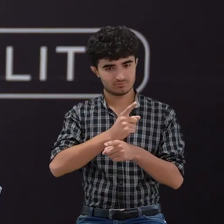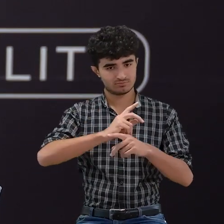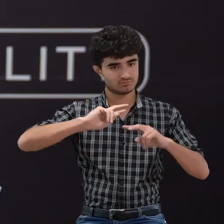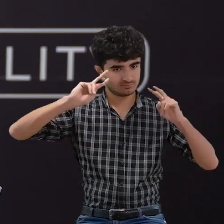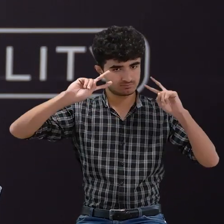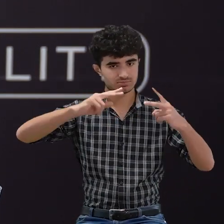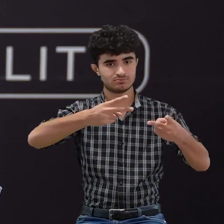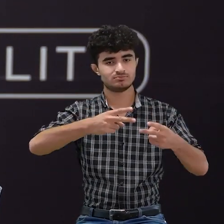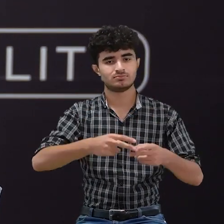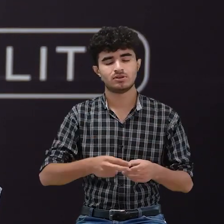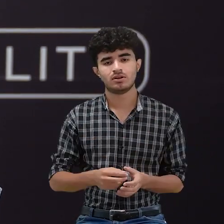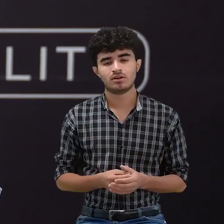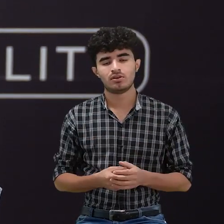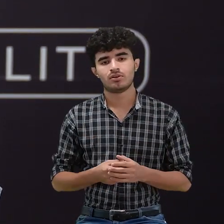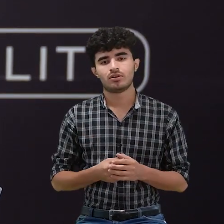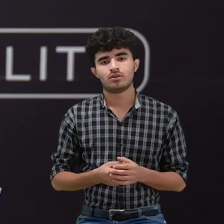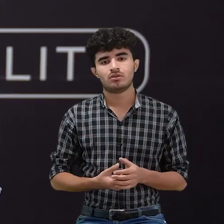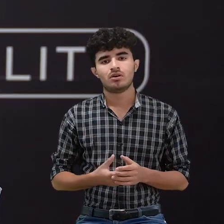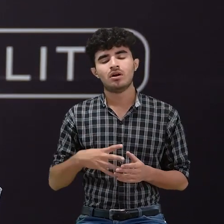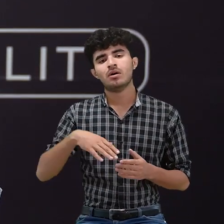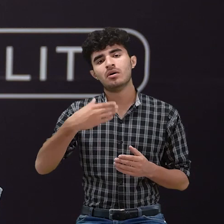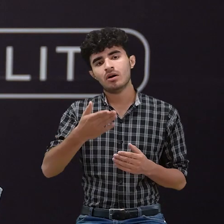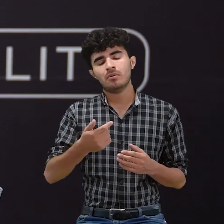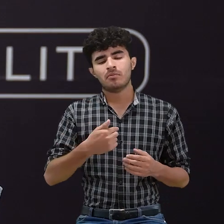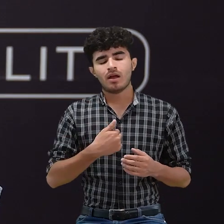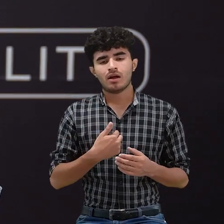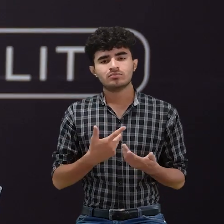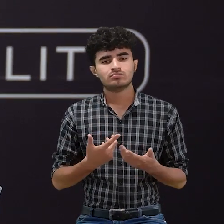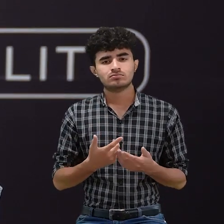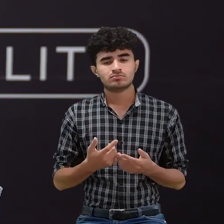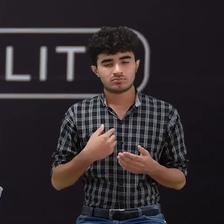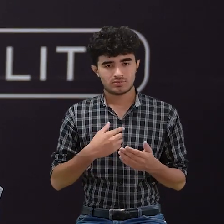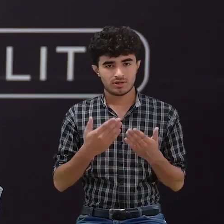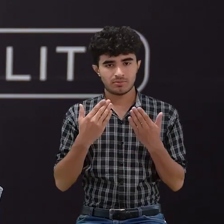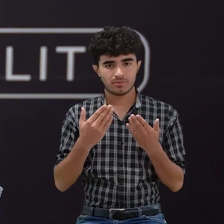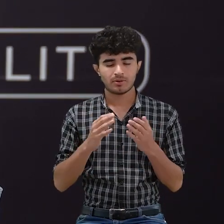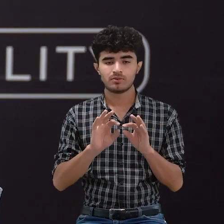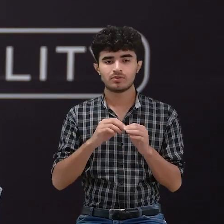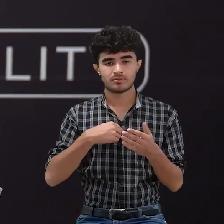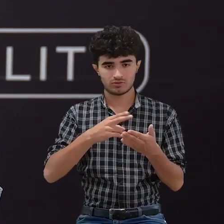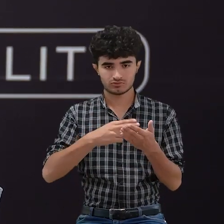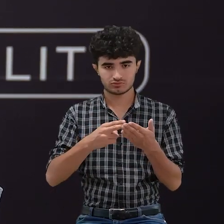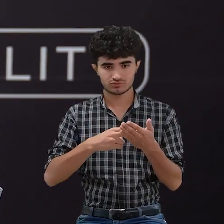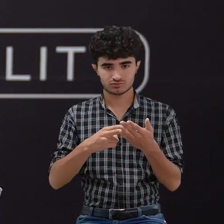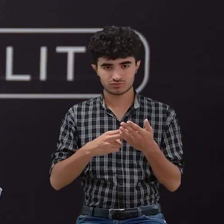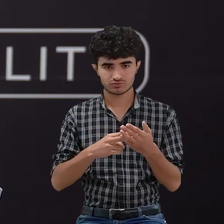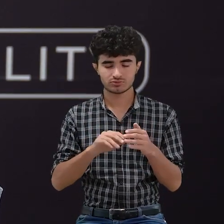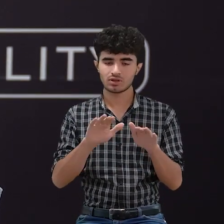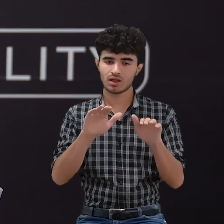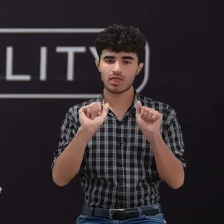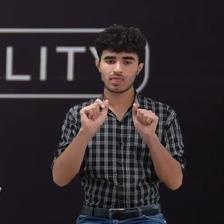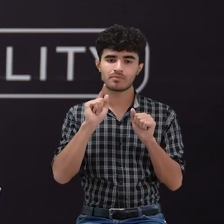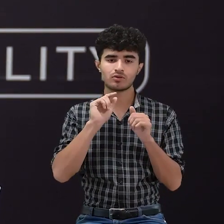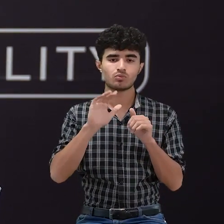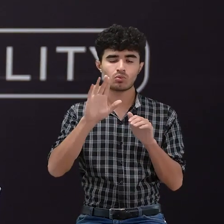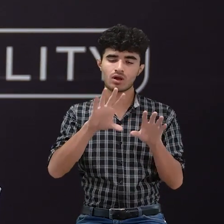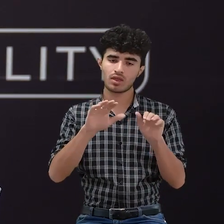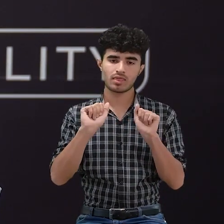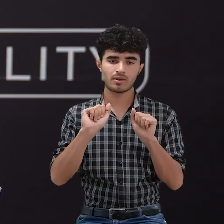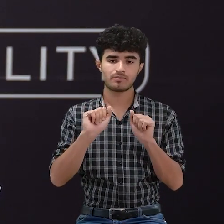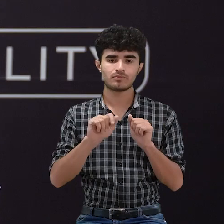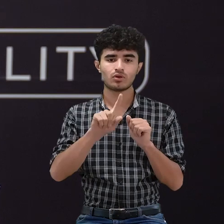یہ جو ایک فن ہے اس کے بارے میں جو کچھ میں نے سیکھا وہ ان کو میں بتا